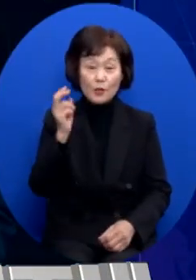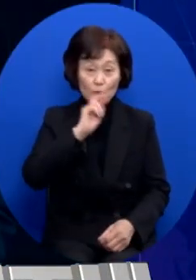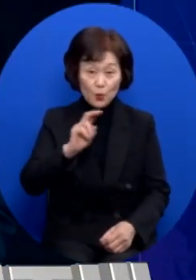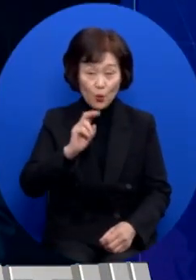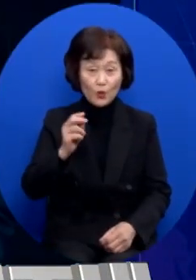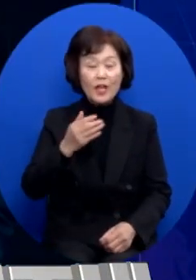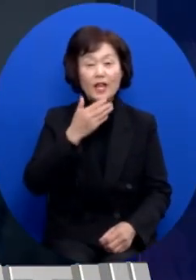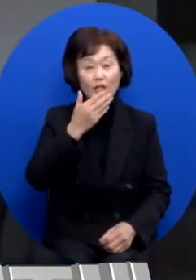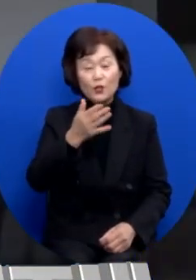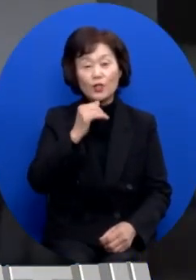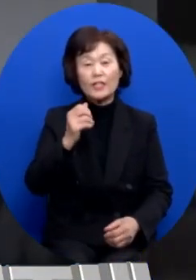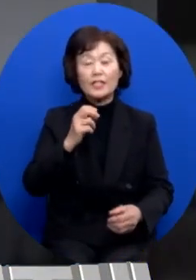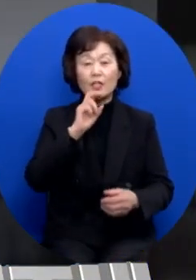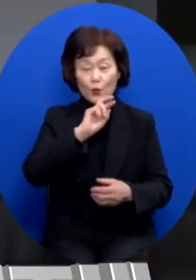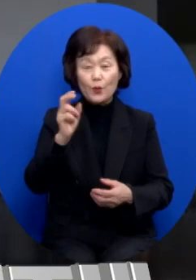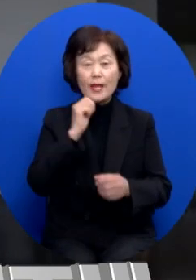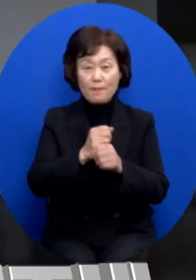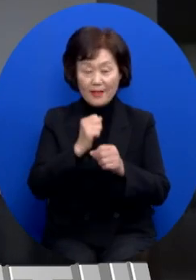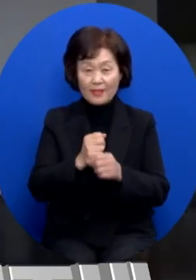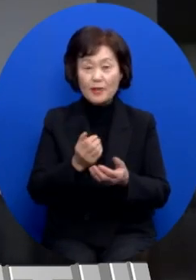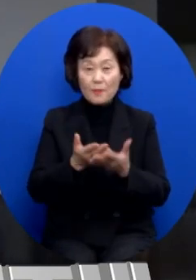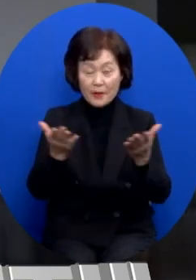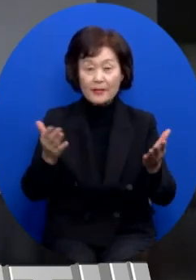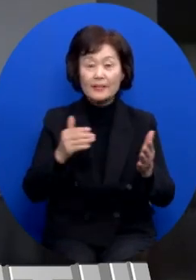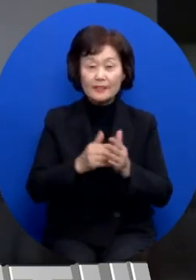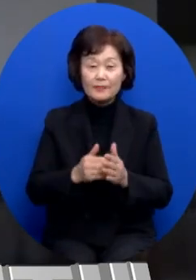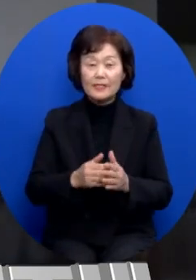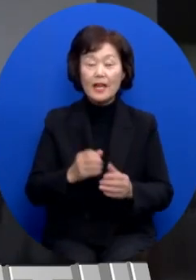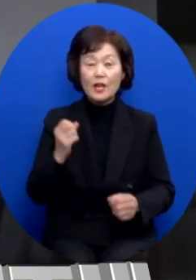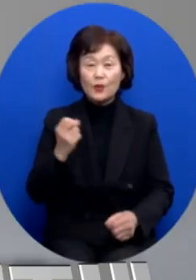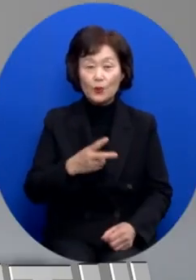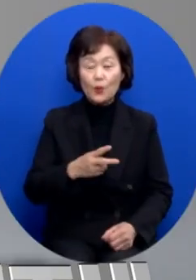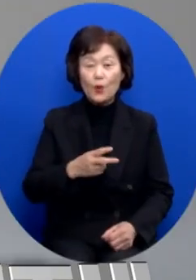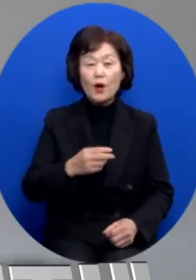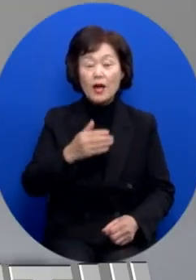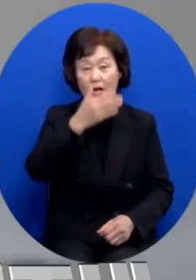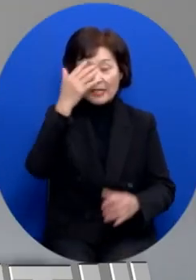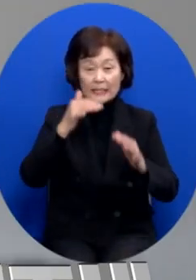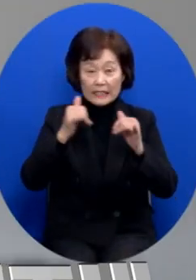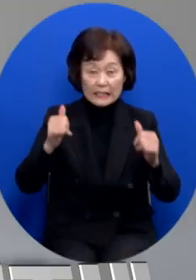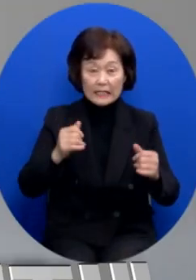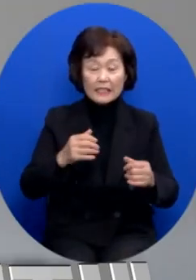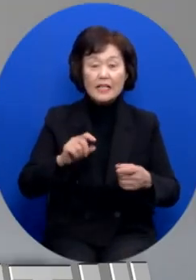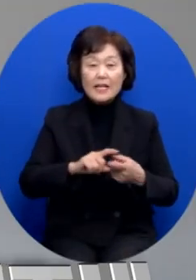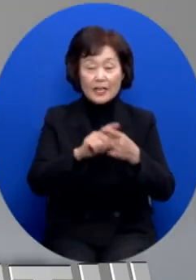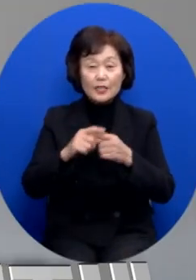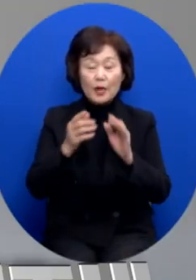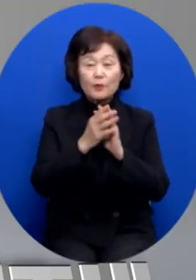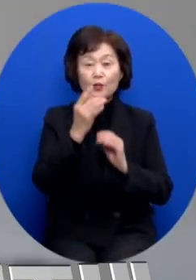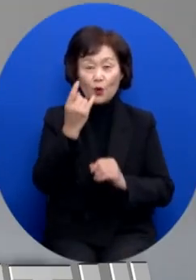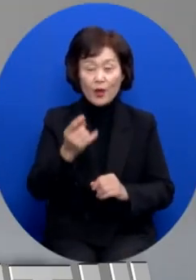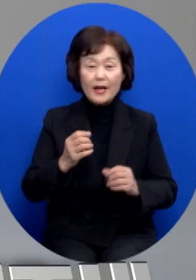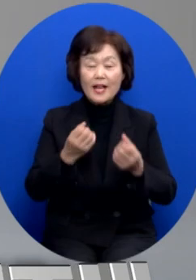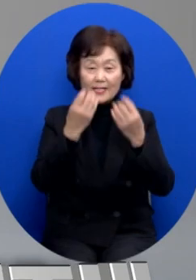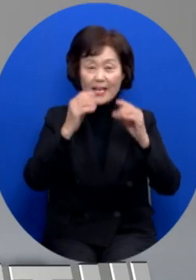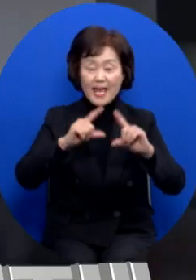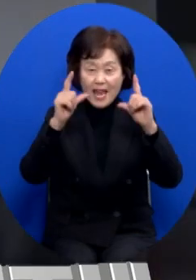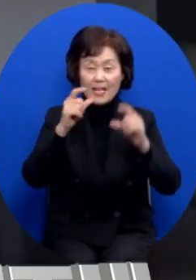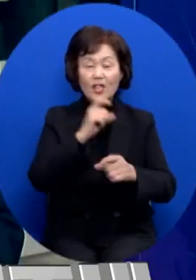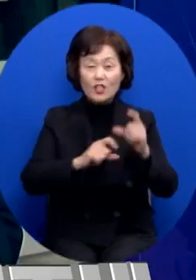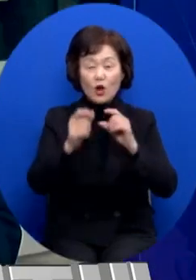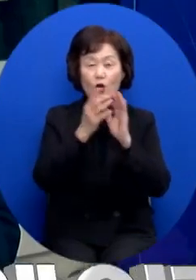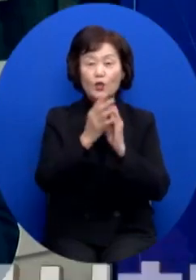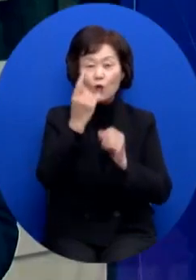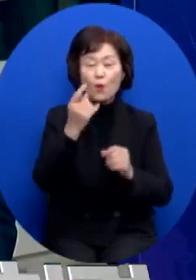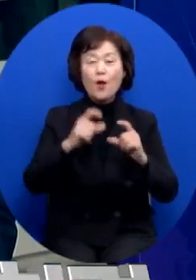나라와 민족을 위한 청년 연합 기도회를 전개하고 있는 뉴스원크라이가 새해에는 사역을 더 확장하겠다는 계획을 밝혔습니다.